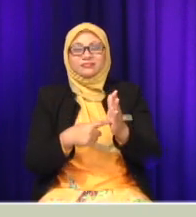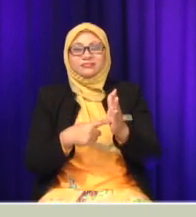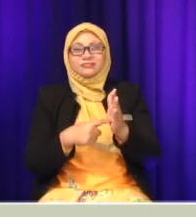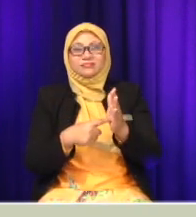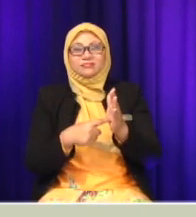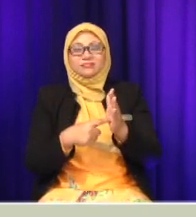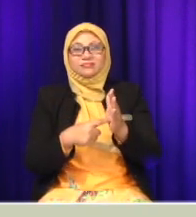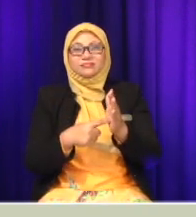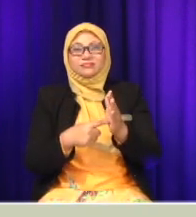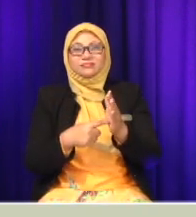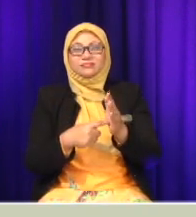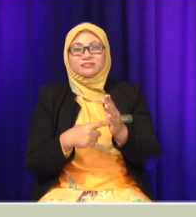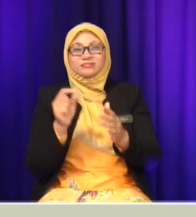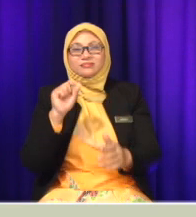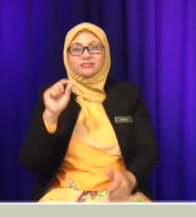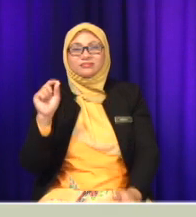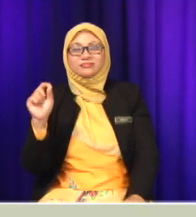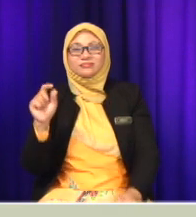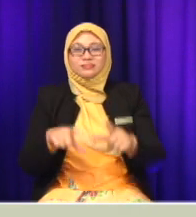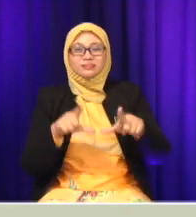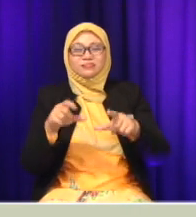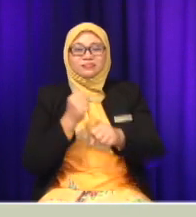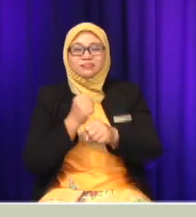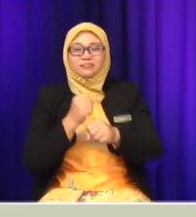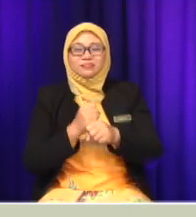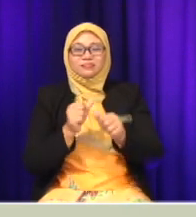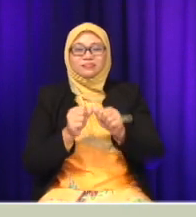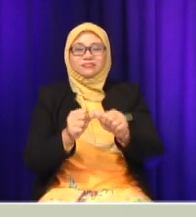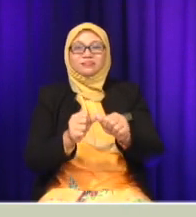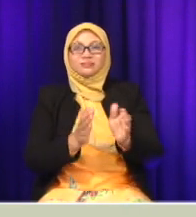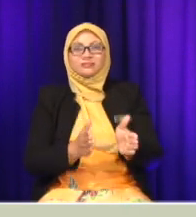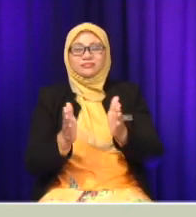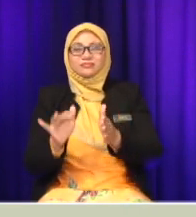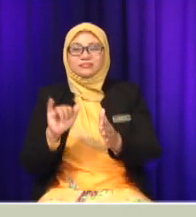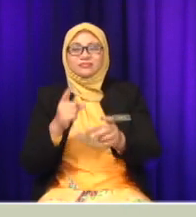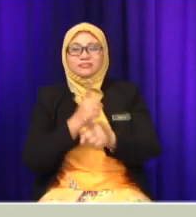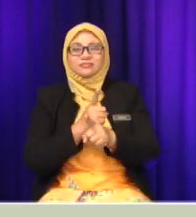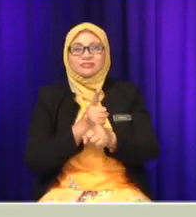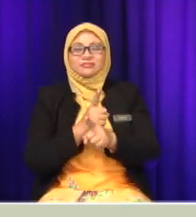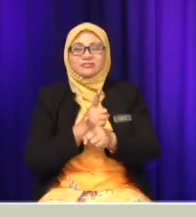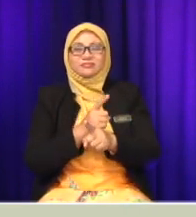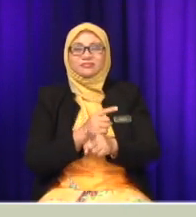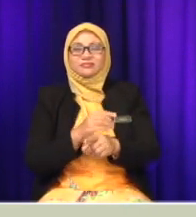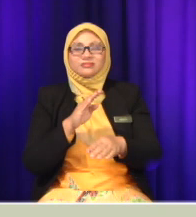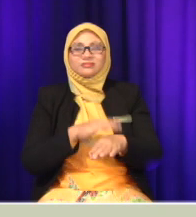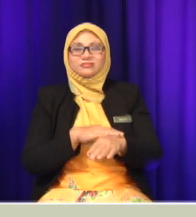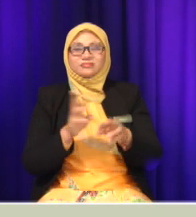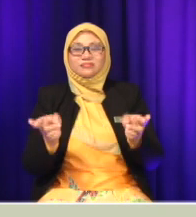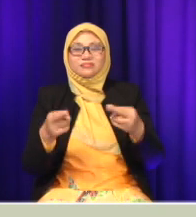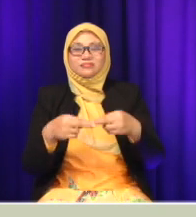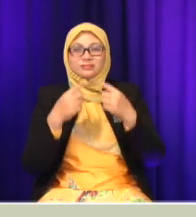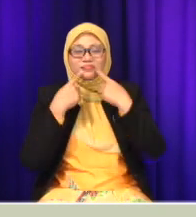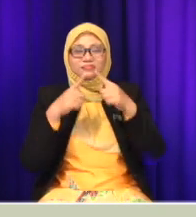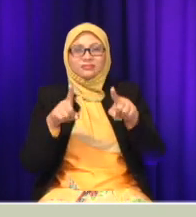injab okey Tuliskan langkah kerja tersebut mengikut urutan yang betul pada ruang jawapan baik langkah satu telah